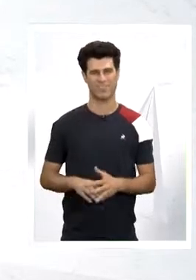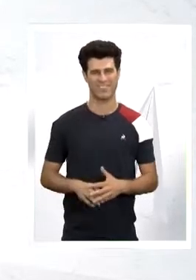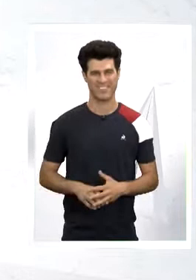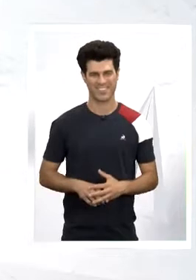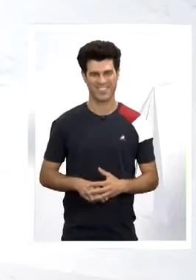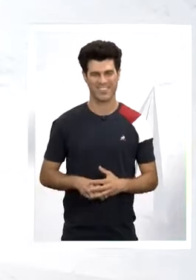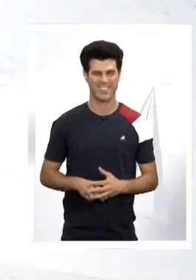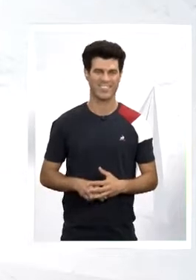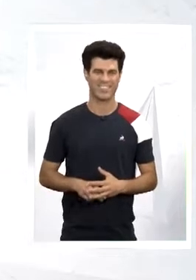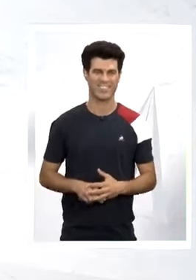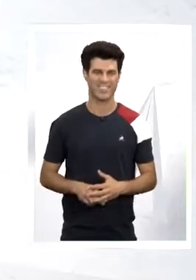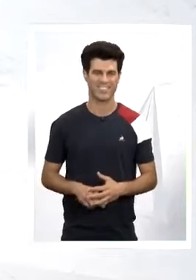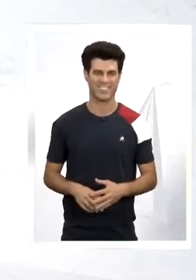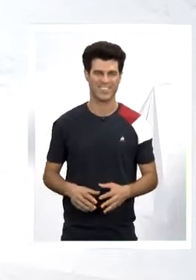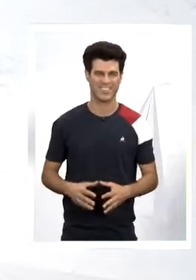שמאחוריכם.